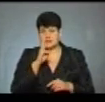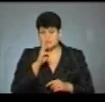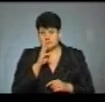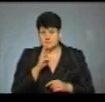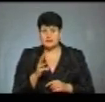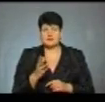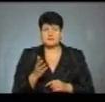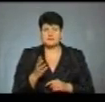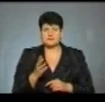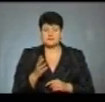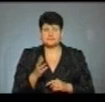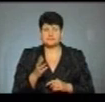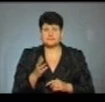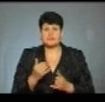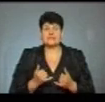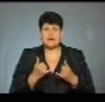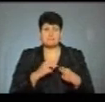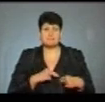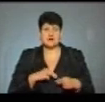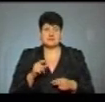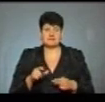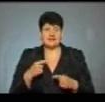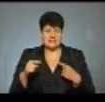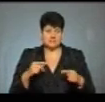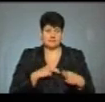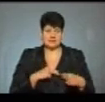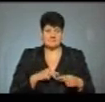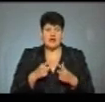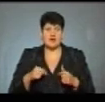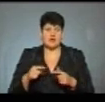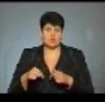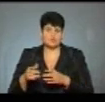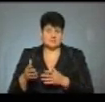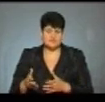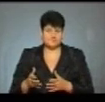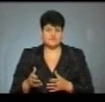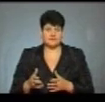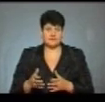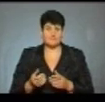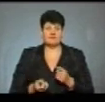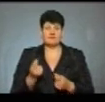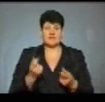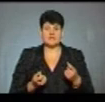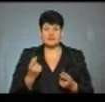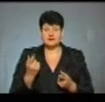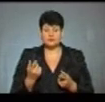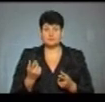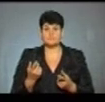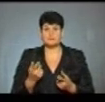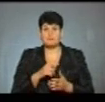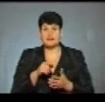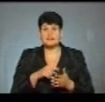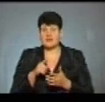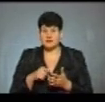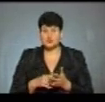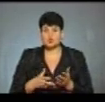заробітної плати для інших працівників галузі. Виникнуть, очевидно, питання